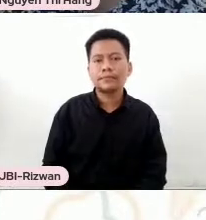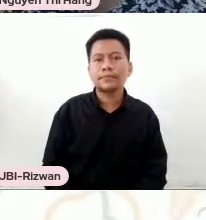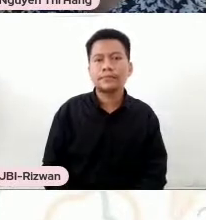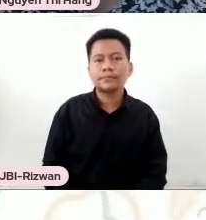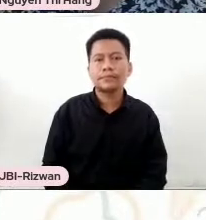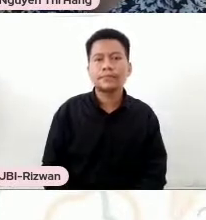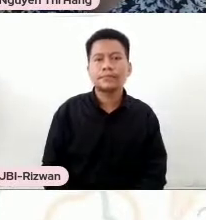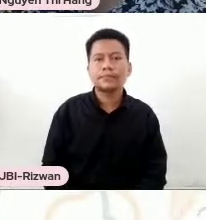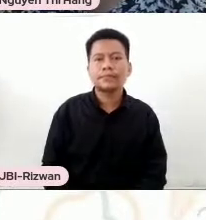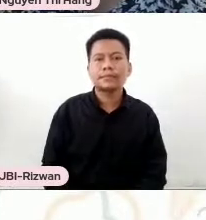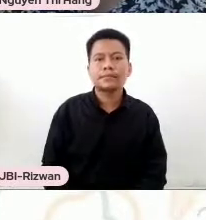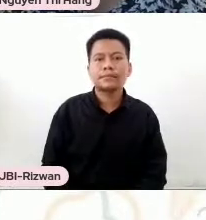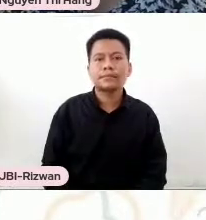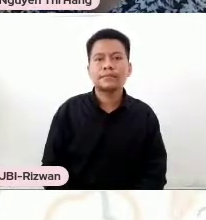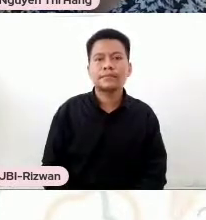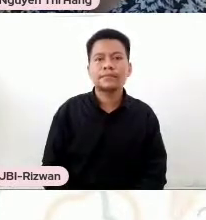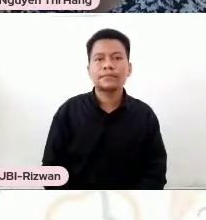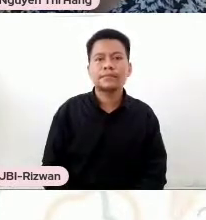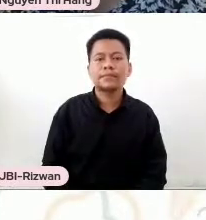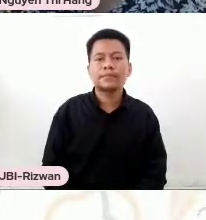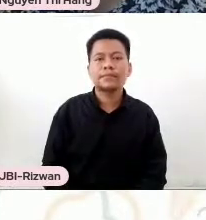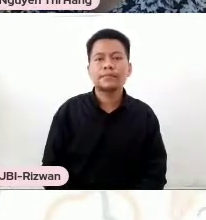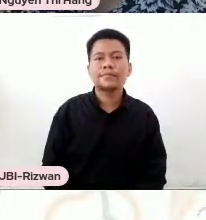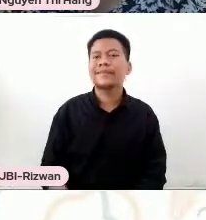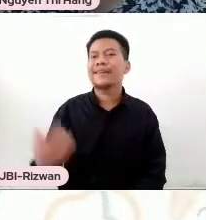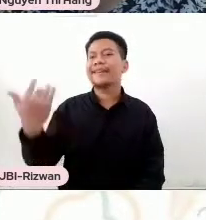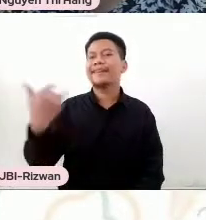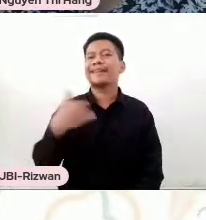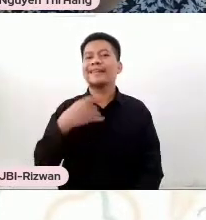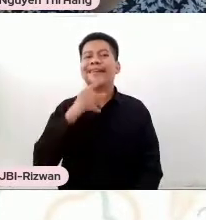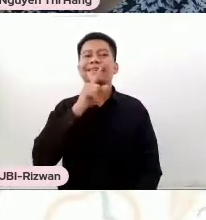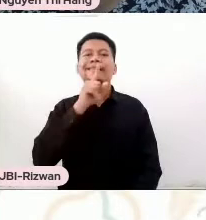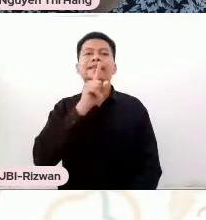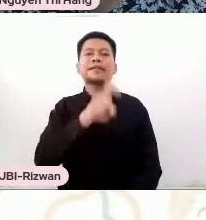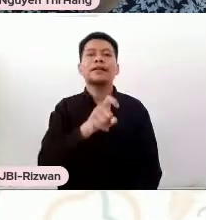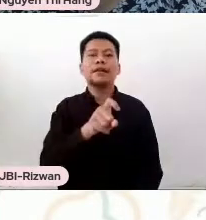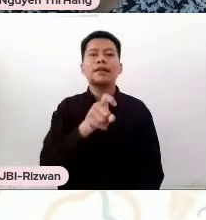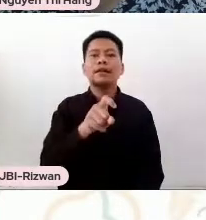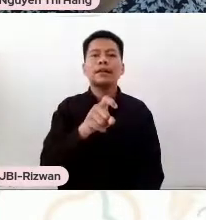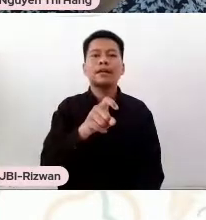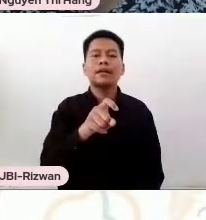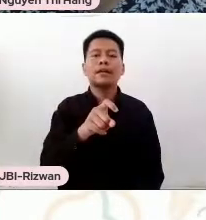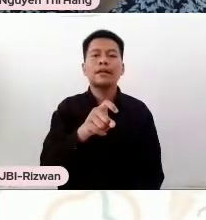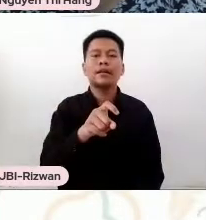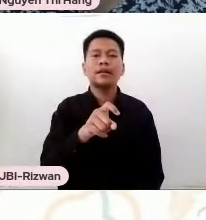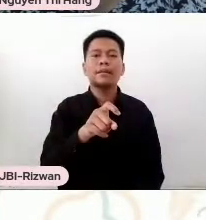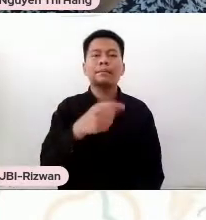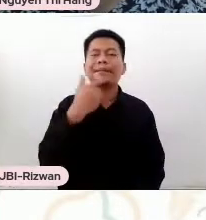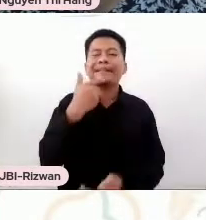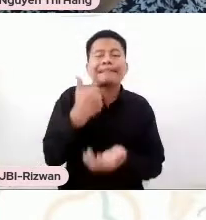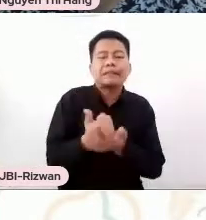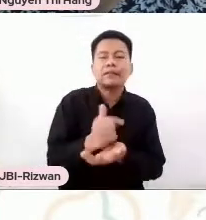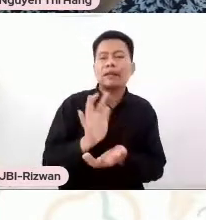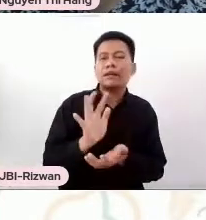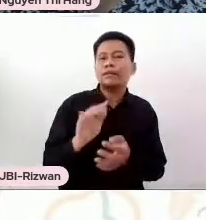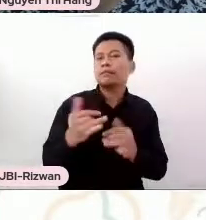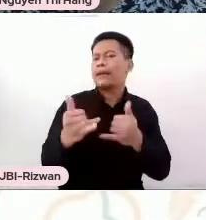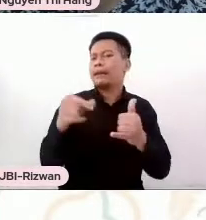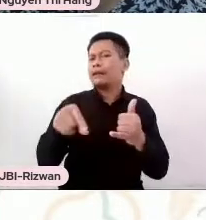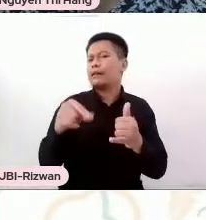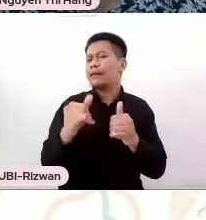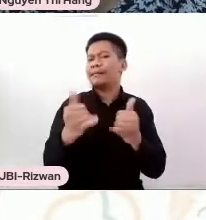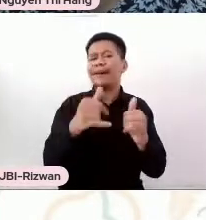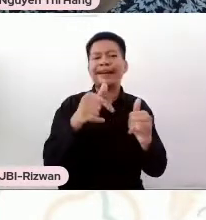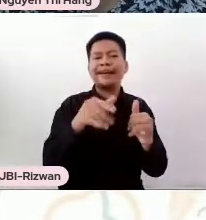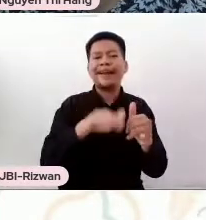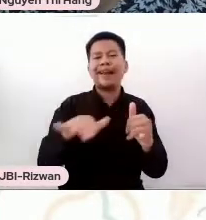Ya, jadi tadi saya bertanya sepenting apakah atau penting banget ya mainan itu bagi anak-anak berkebutuhan